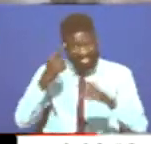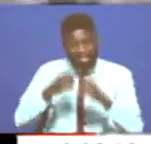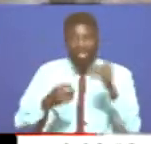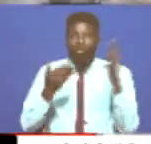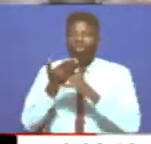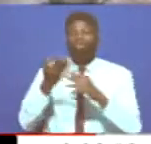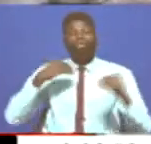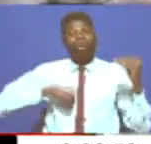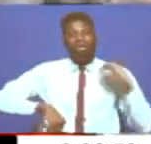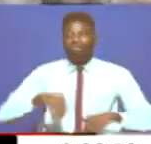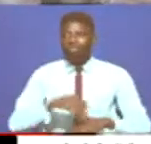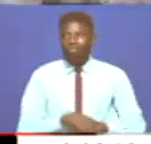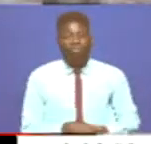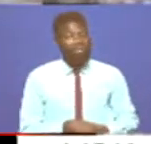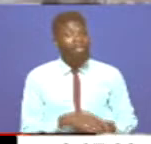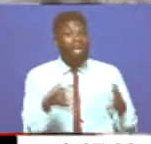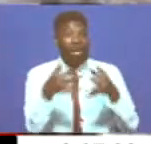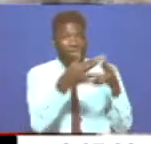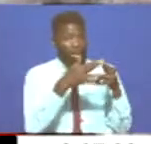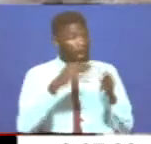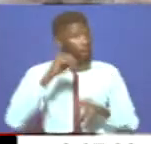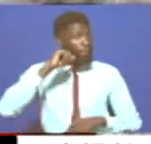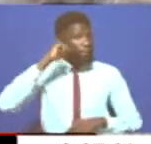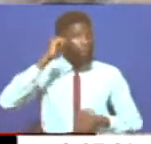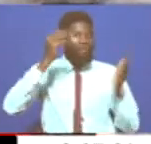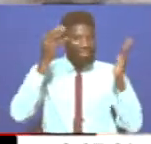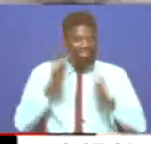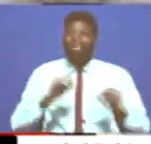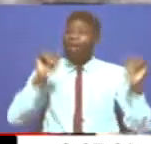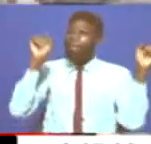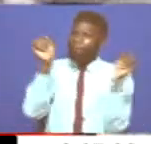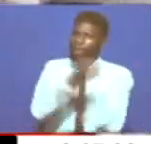can never attack his government abroad.